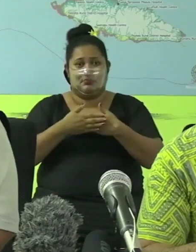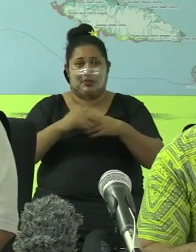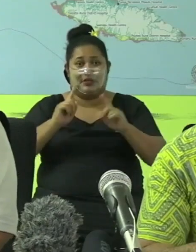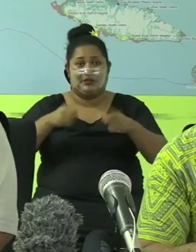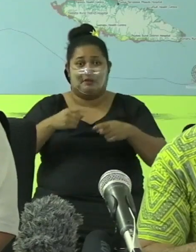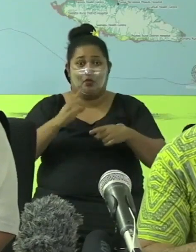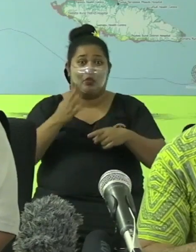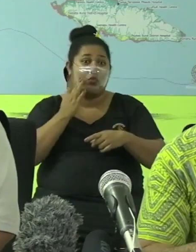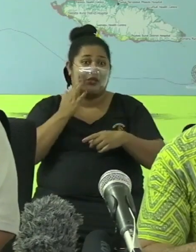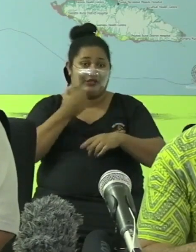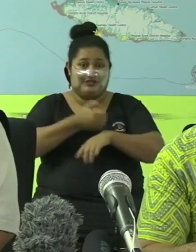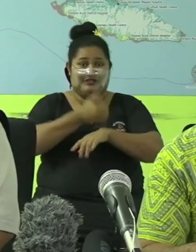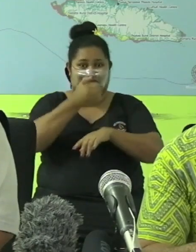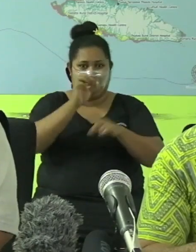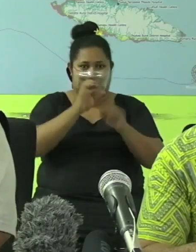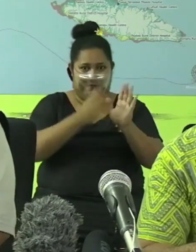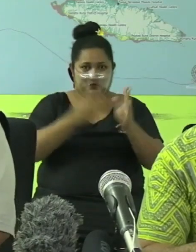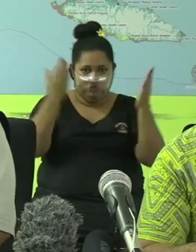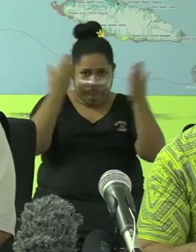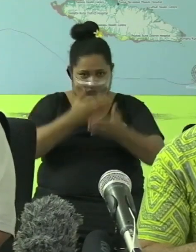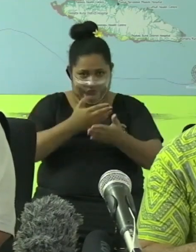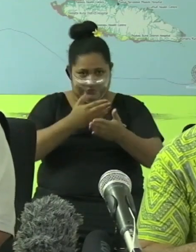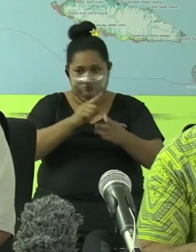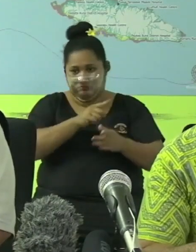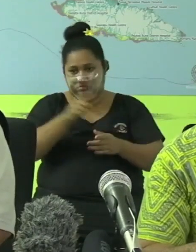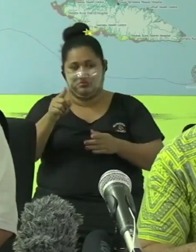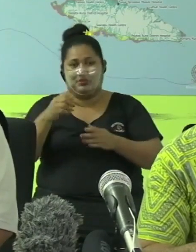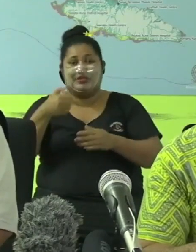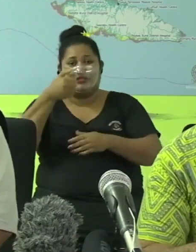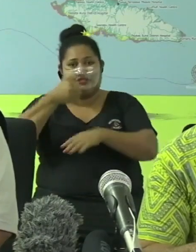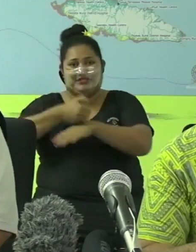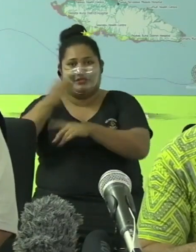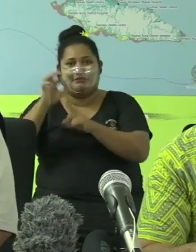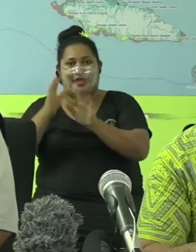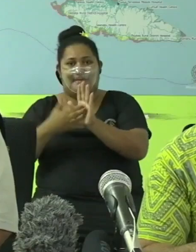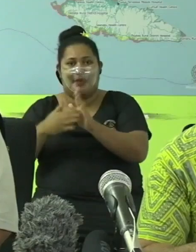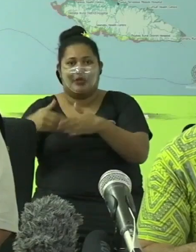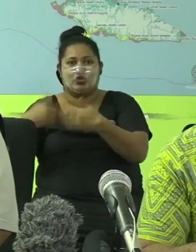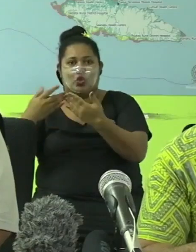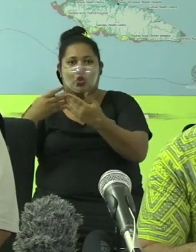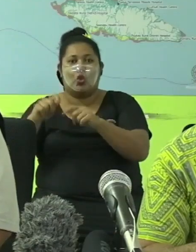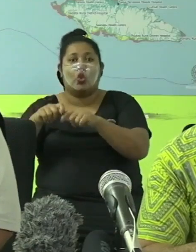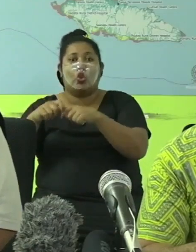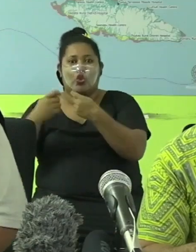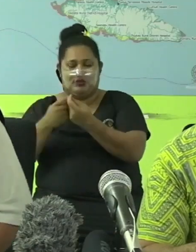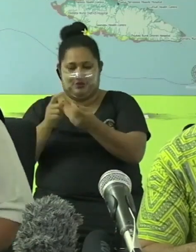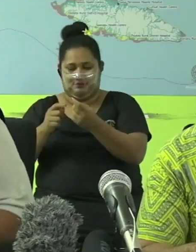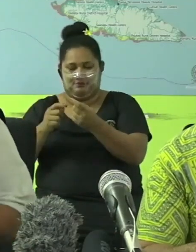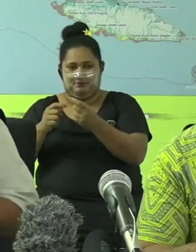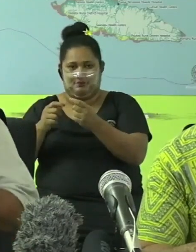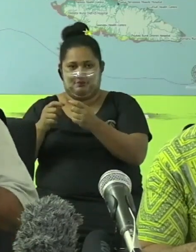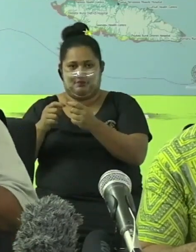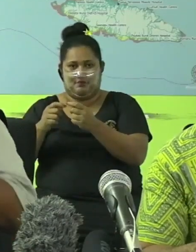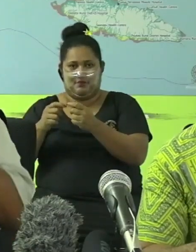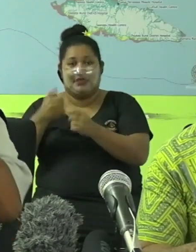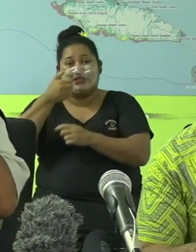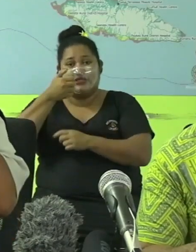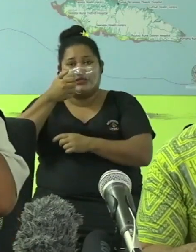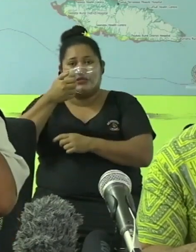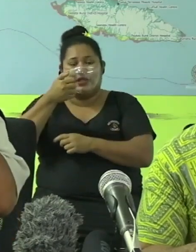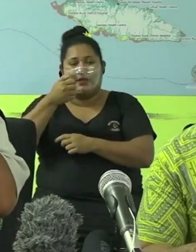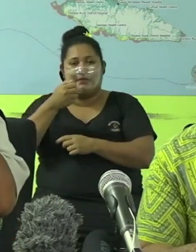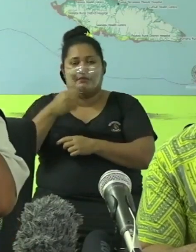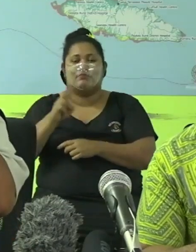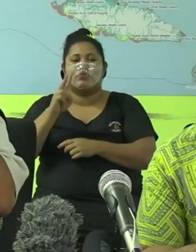6 p.m. tonight until 6 p.m. on Thursday afternoon, 27th of January.